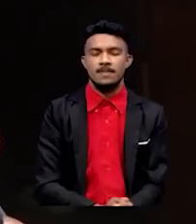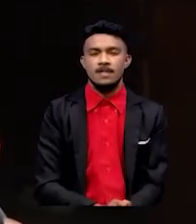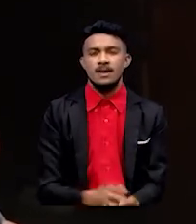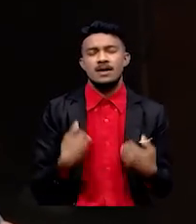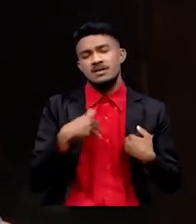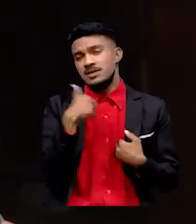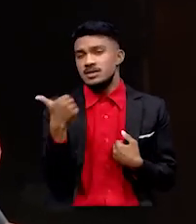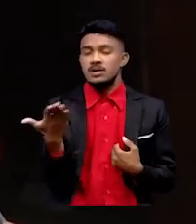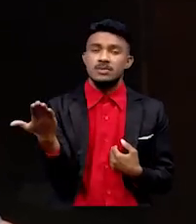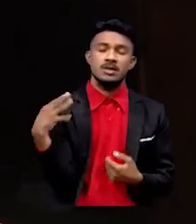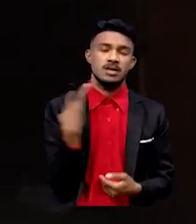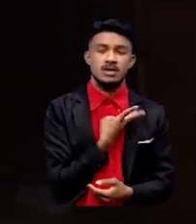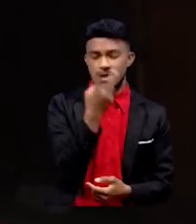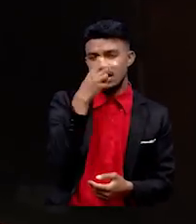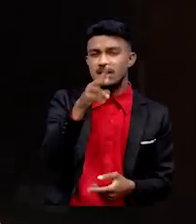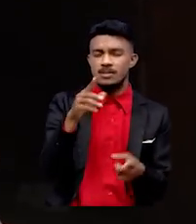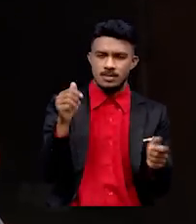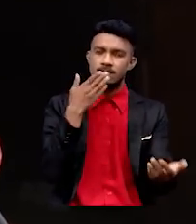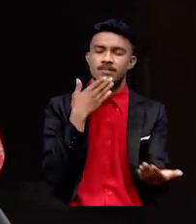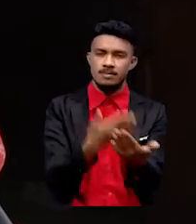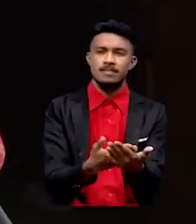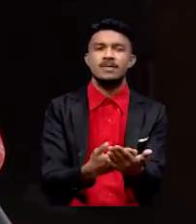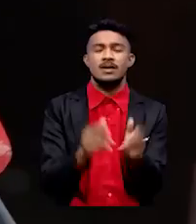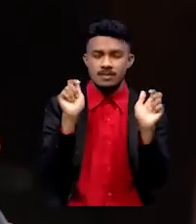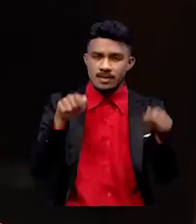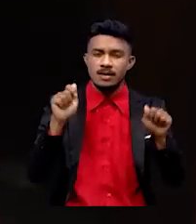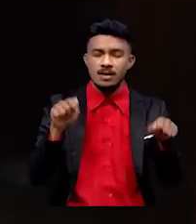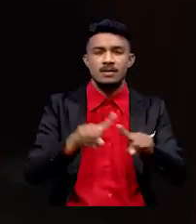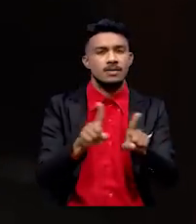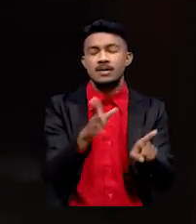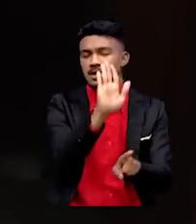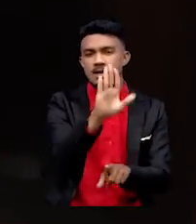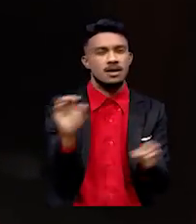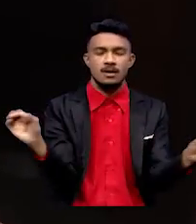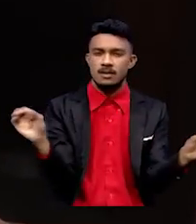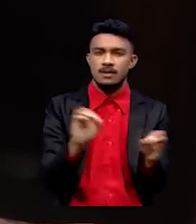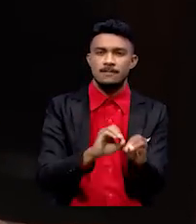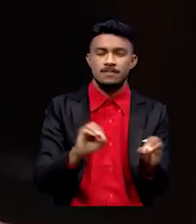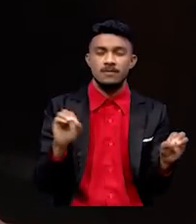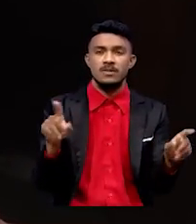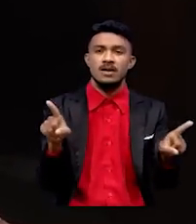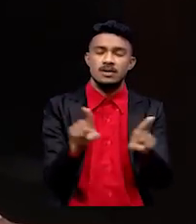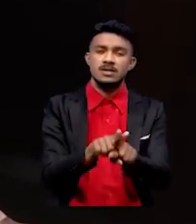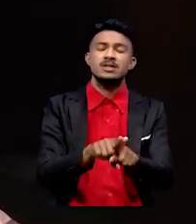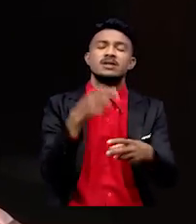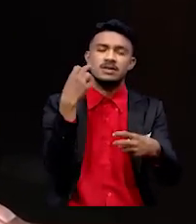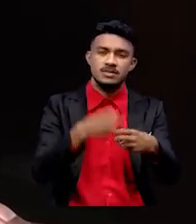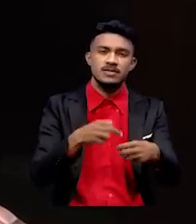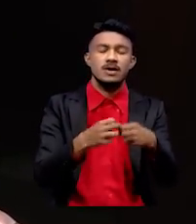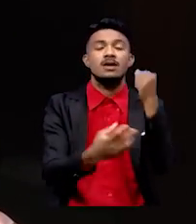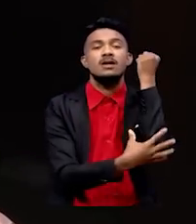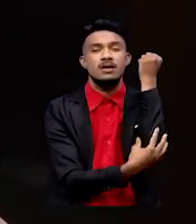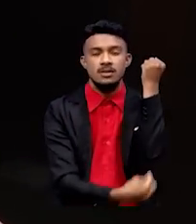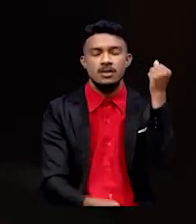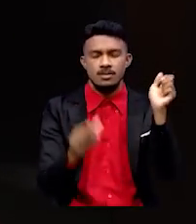balu mi se balu ne ithare ba maine si bele bu ka kuira muris ni ala ba otu gusma ne ne tamadun di kategori pit lak ru ni ati